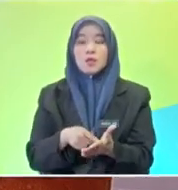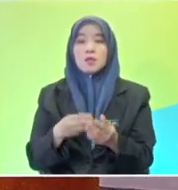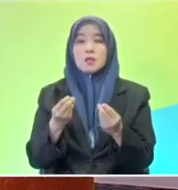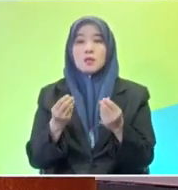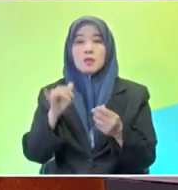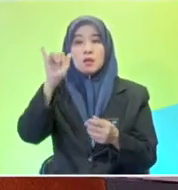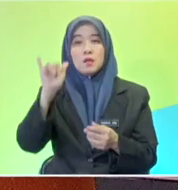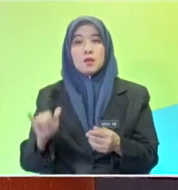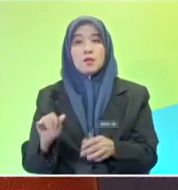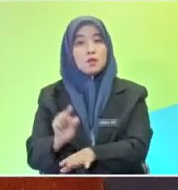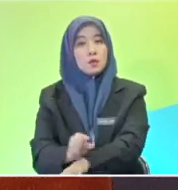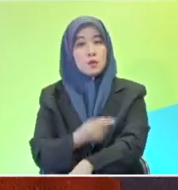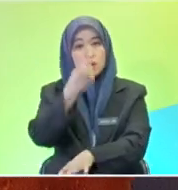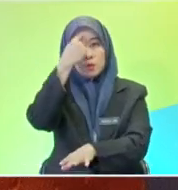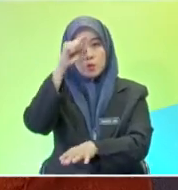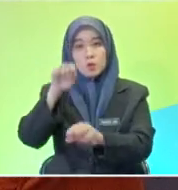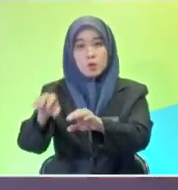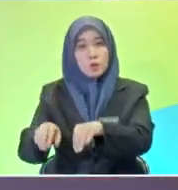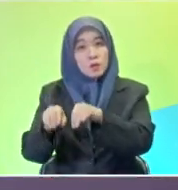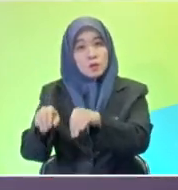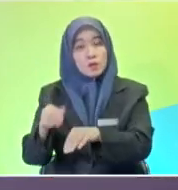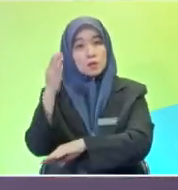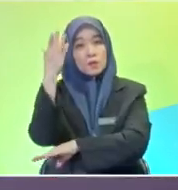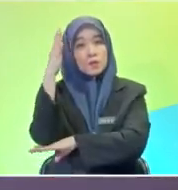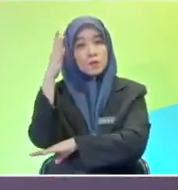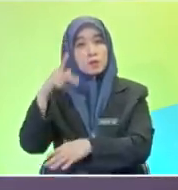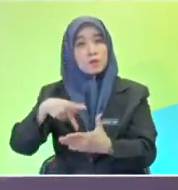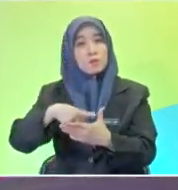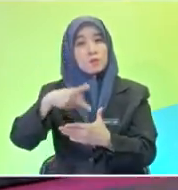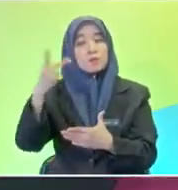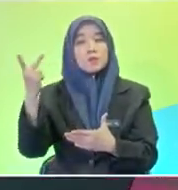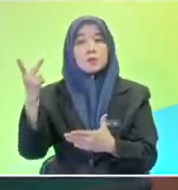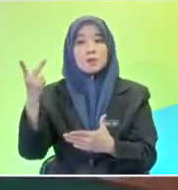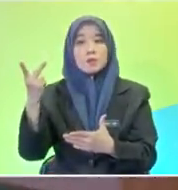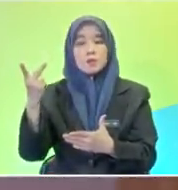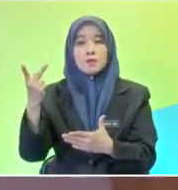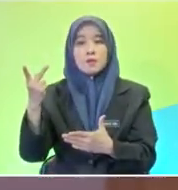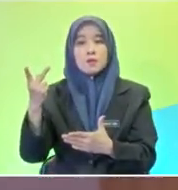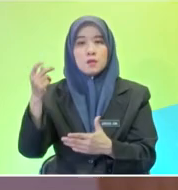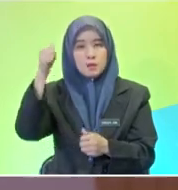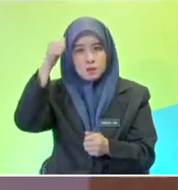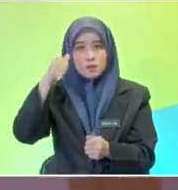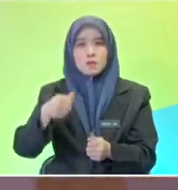untuk menanam pokok padi. Wow, cikgu, teksturnya liat betul.